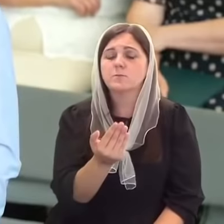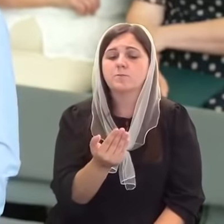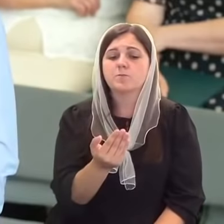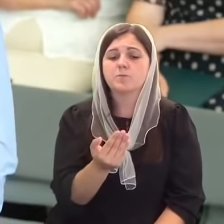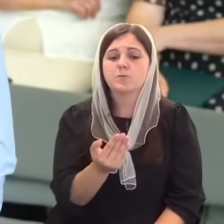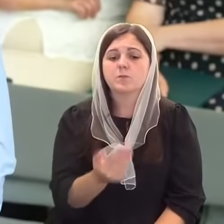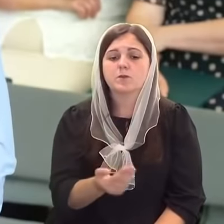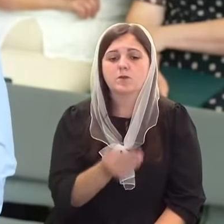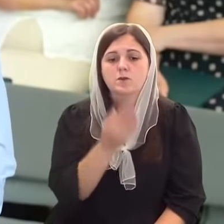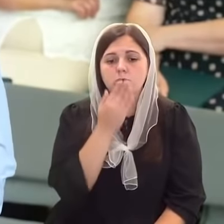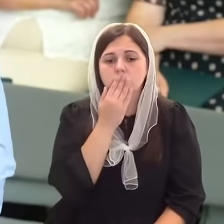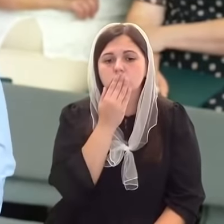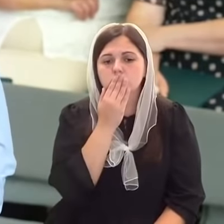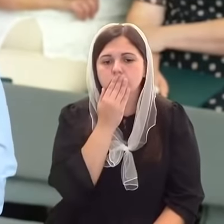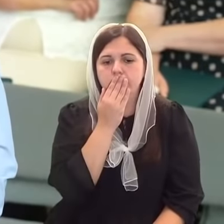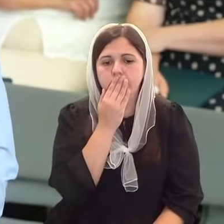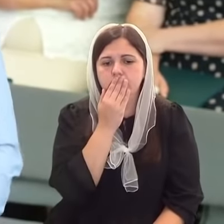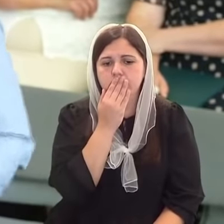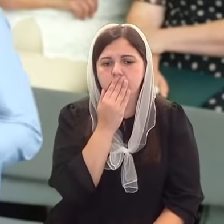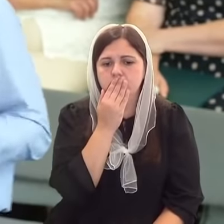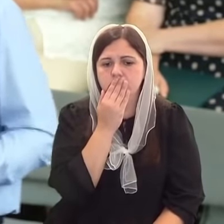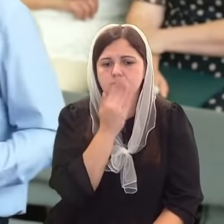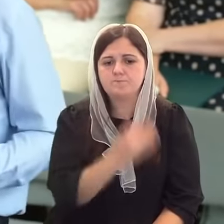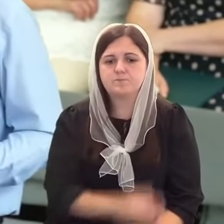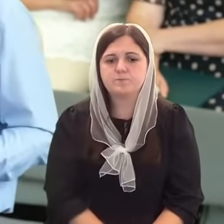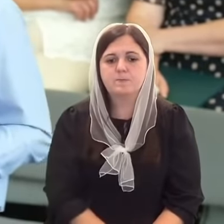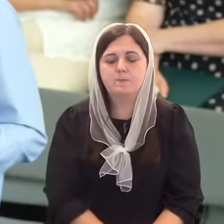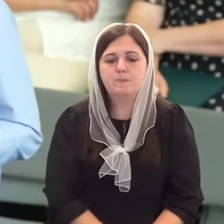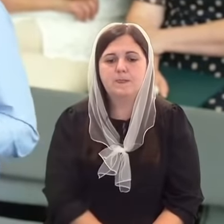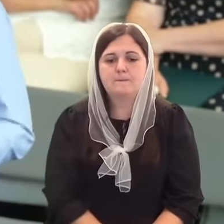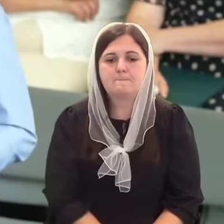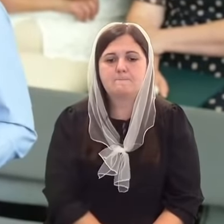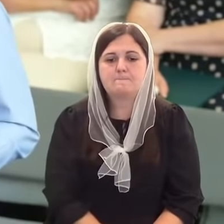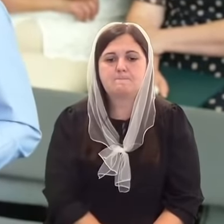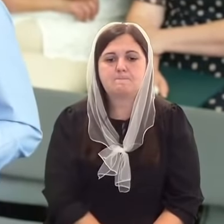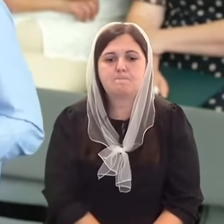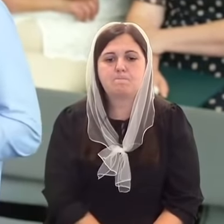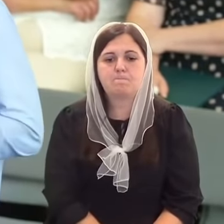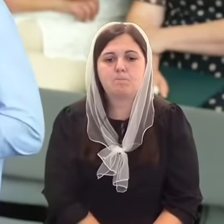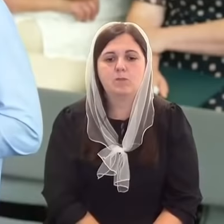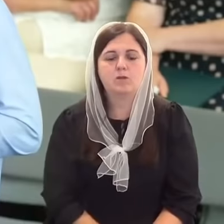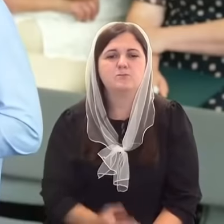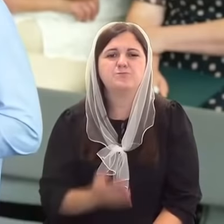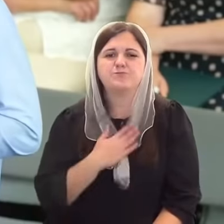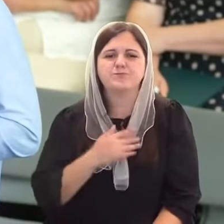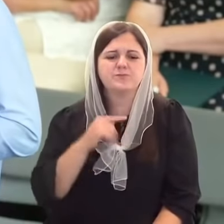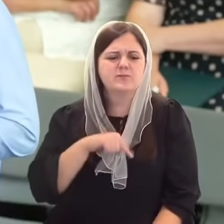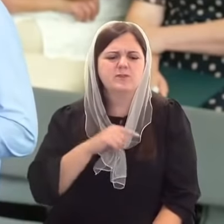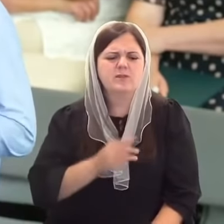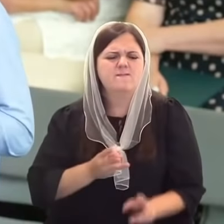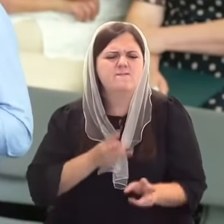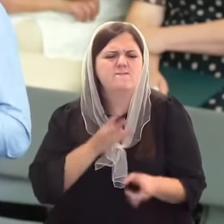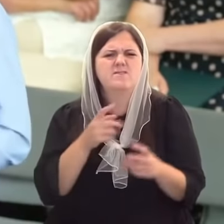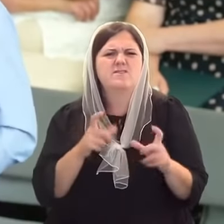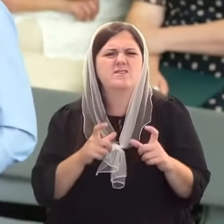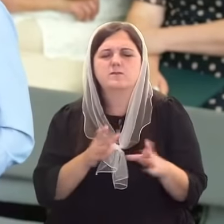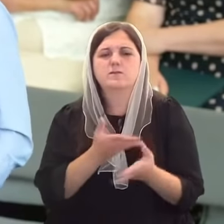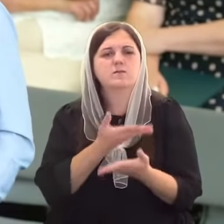Я, знаете, обнял ее, говорю: «Сестренка, без упрека, без ненависти, без, знаете,